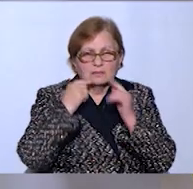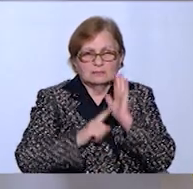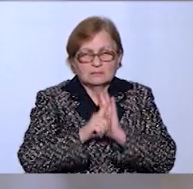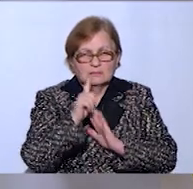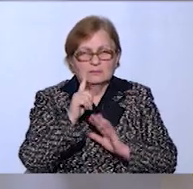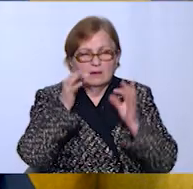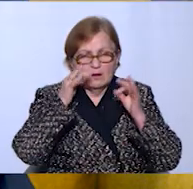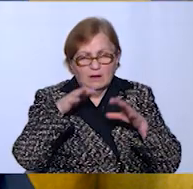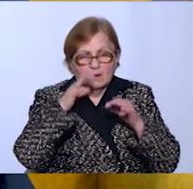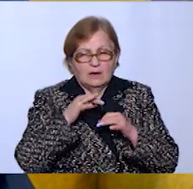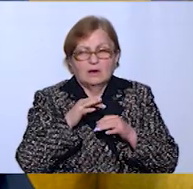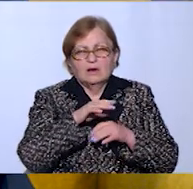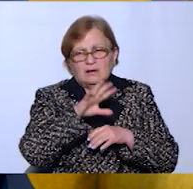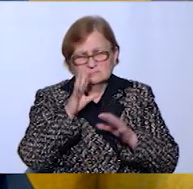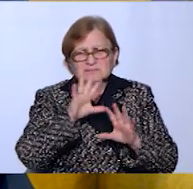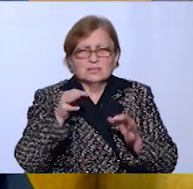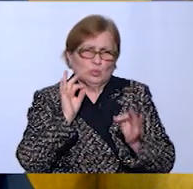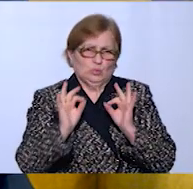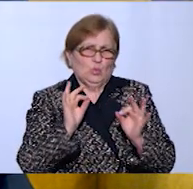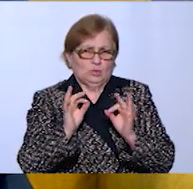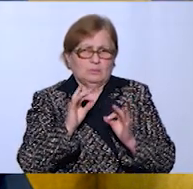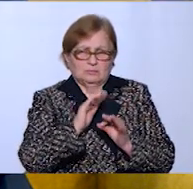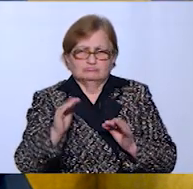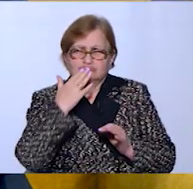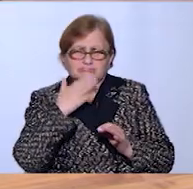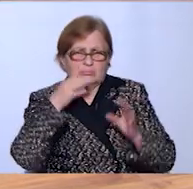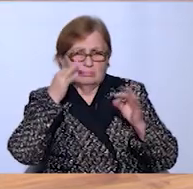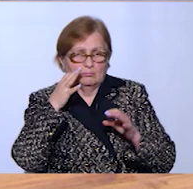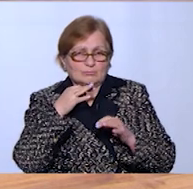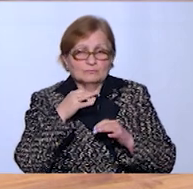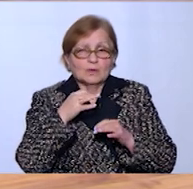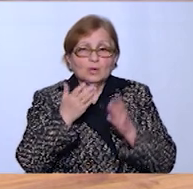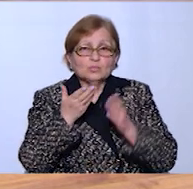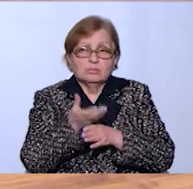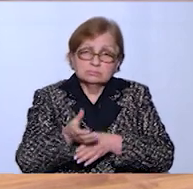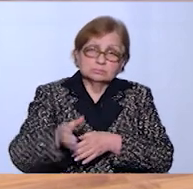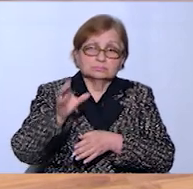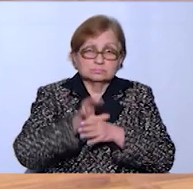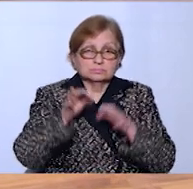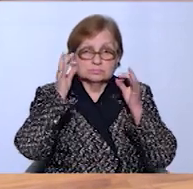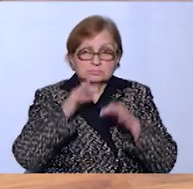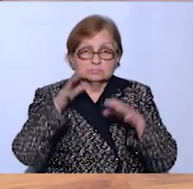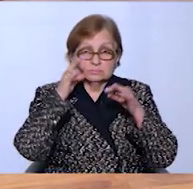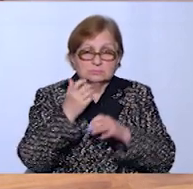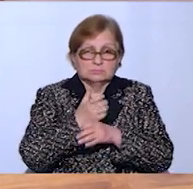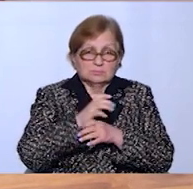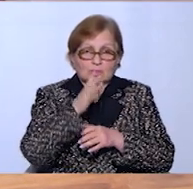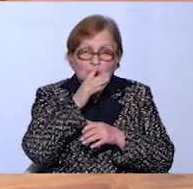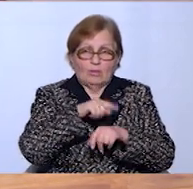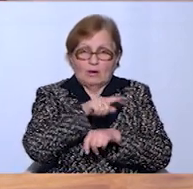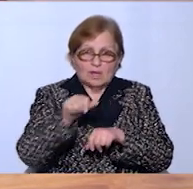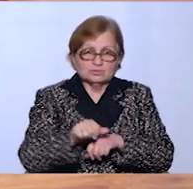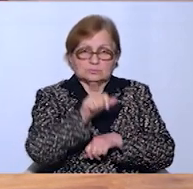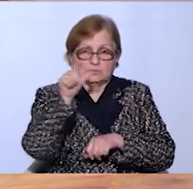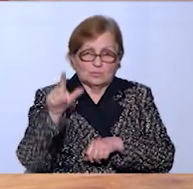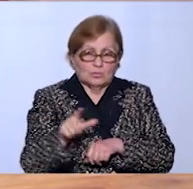საკუთარი რესურსებით, საკუთარი სტრატეგიებით შეუძლია რომ ამას გაუმკლავდეს. მაგრამ თუკი მშობელმა ცადა უკვე ბევრი სხვადასხვა სტრატეგია,